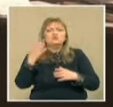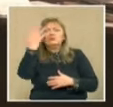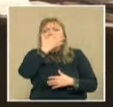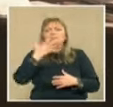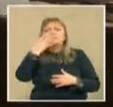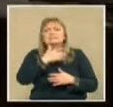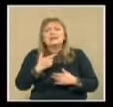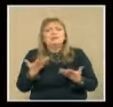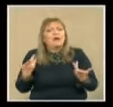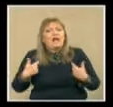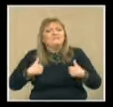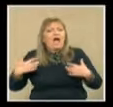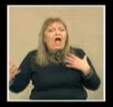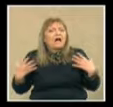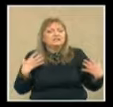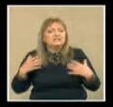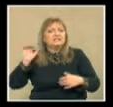каква актриса ще бъда.